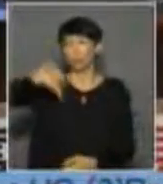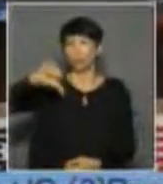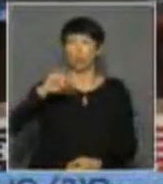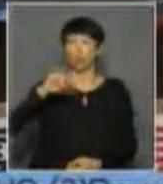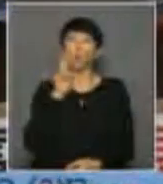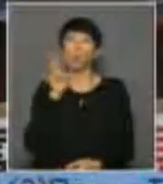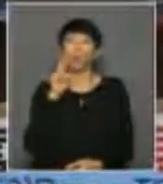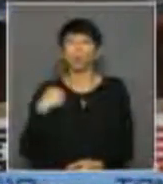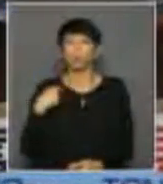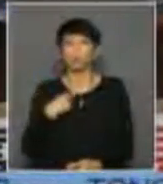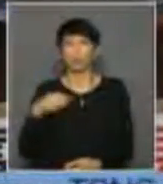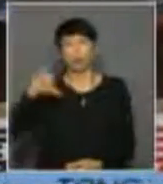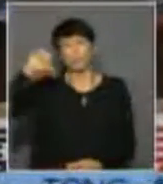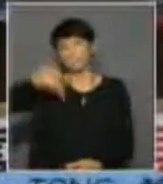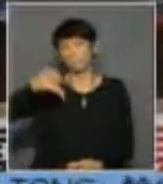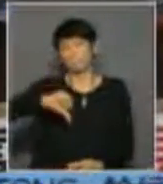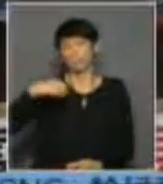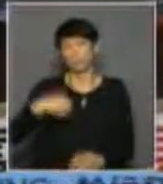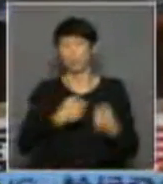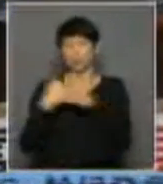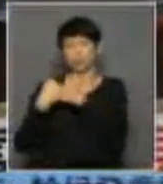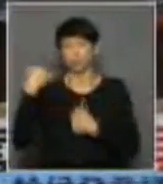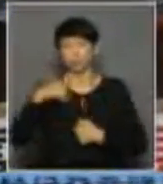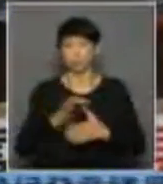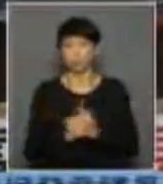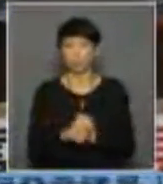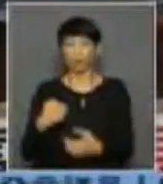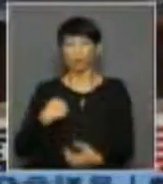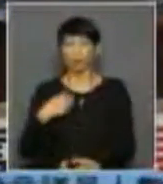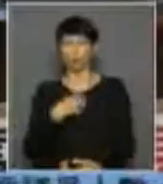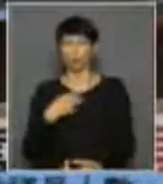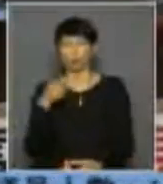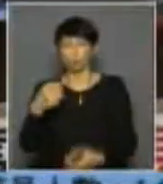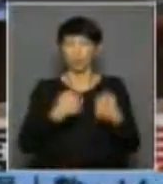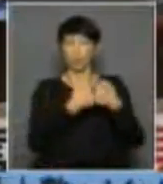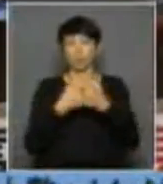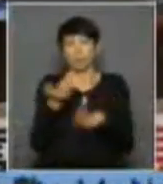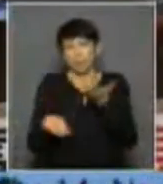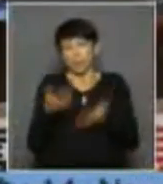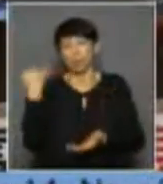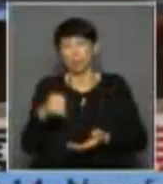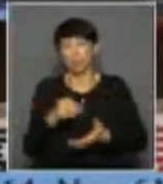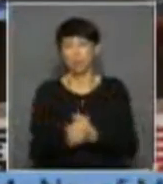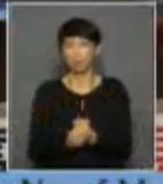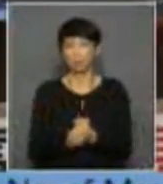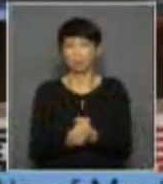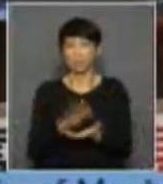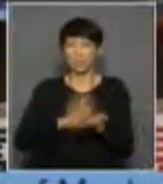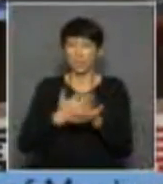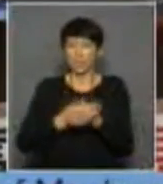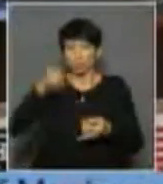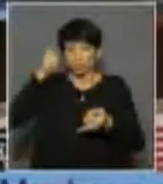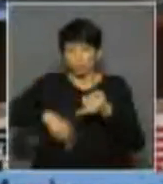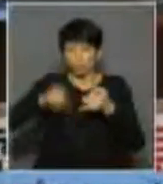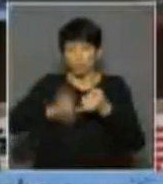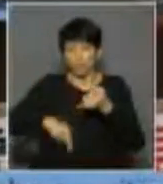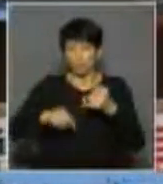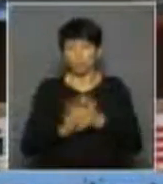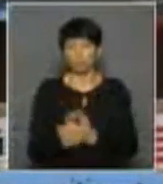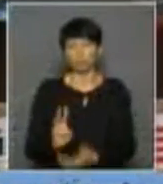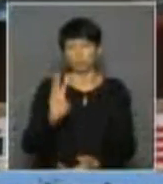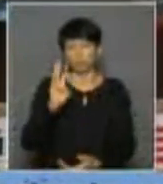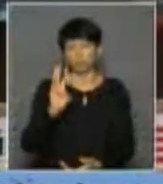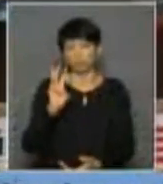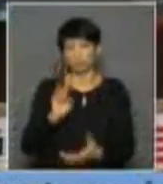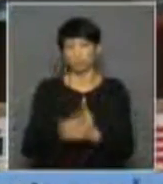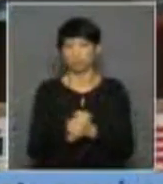like we couldn't compete， 唔使比較，冇得爭。但係終於Walmart 係亦做